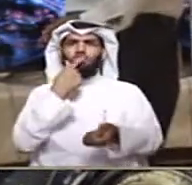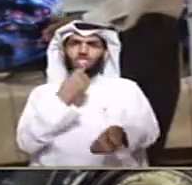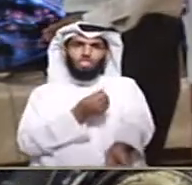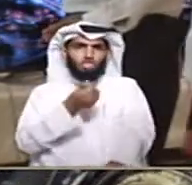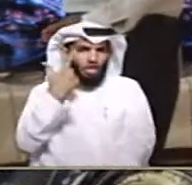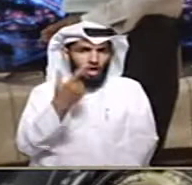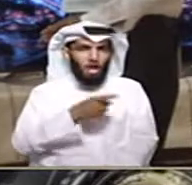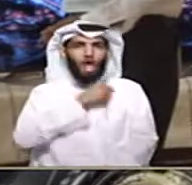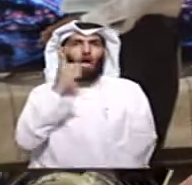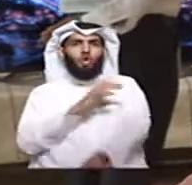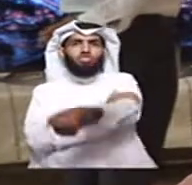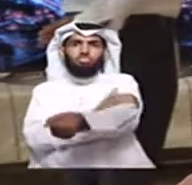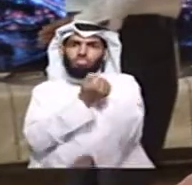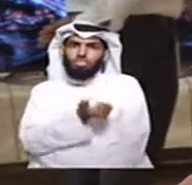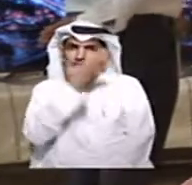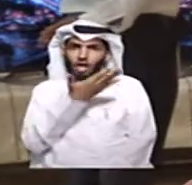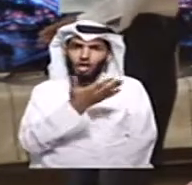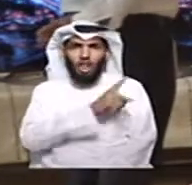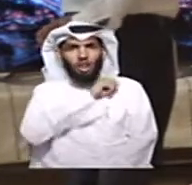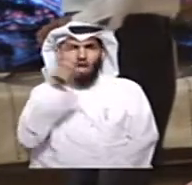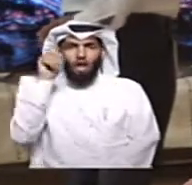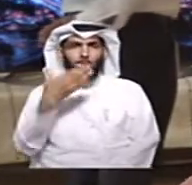ارتفاع ضغط الدم أو كانسر. يجب أن لا يكون